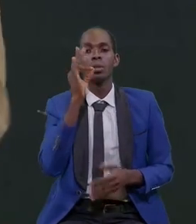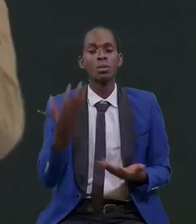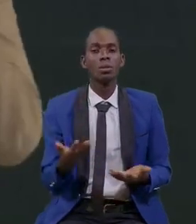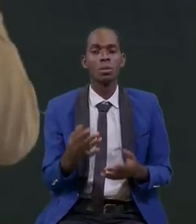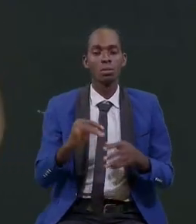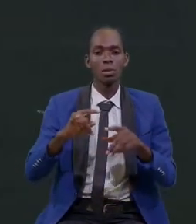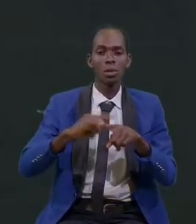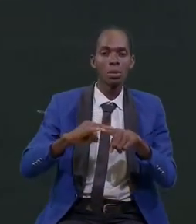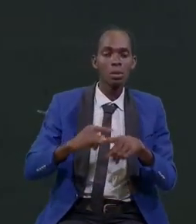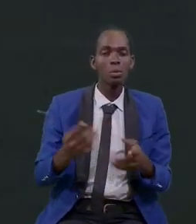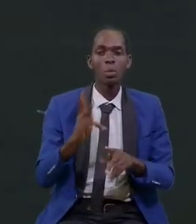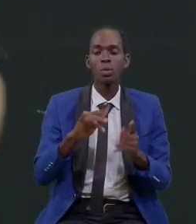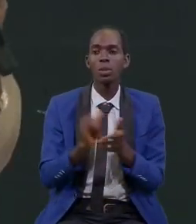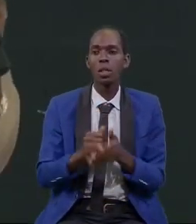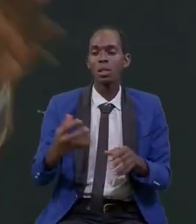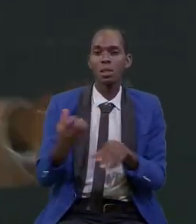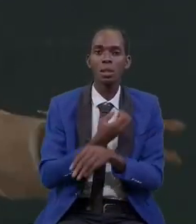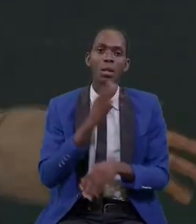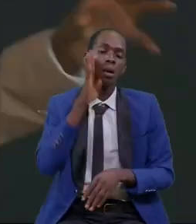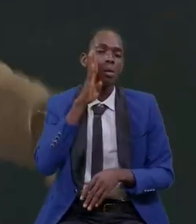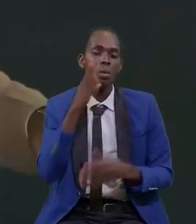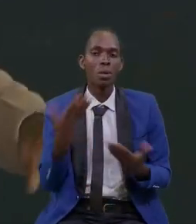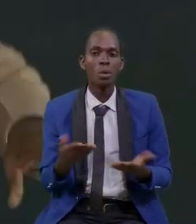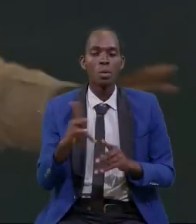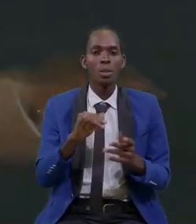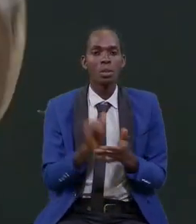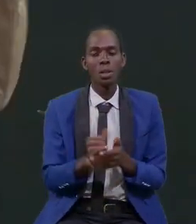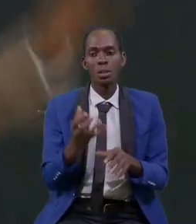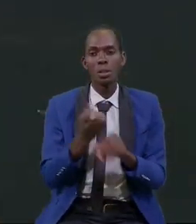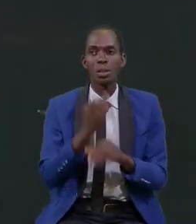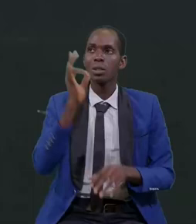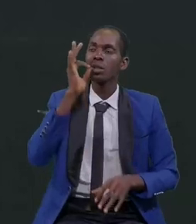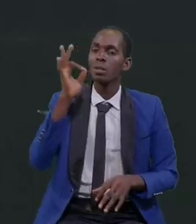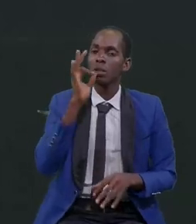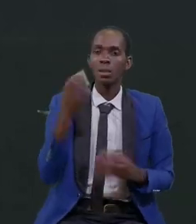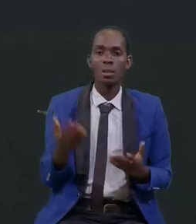qui prennent des drogues, ceux qui prennent de marijuana,